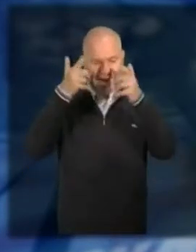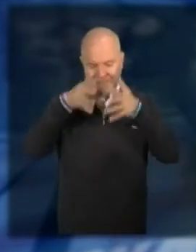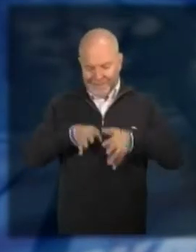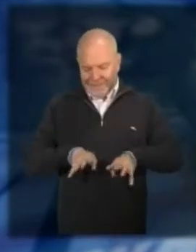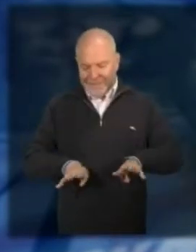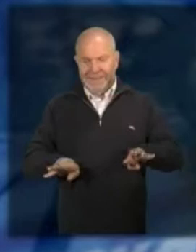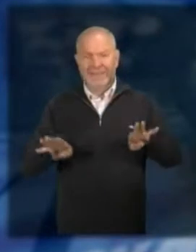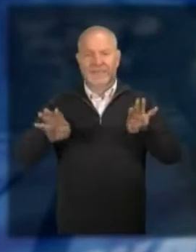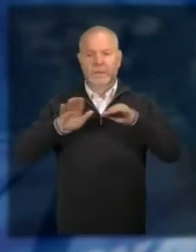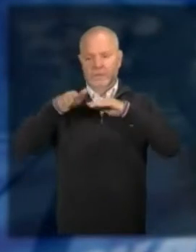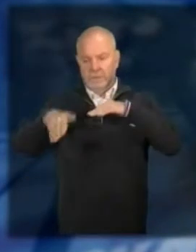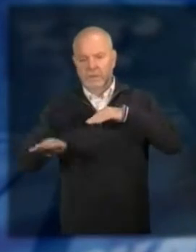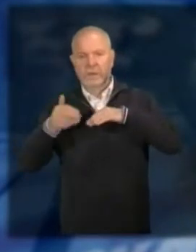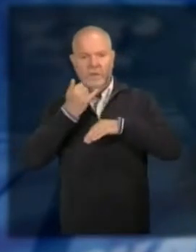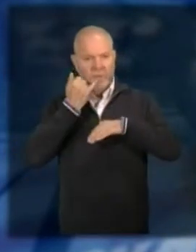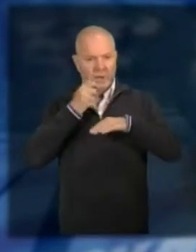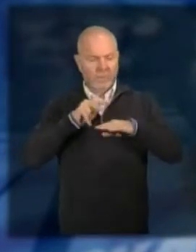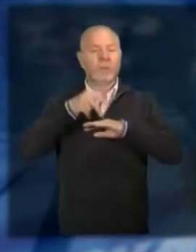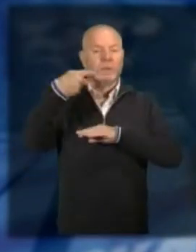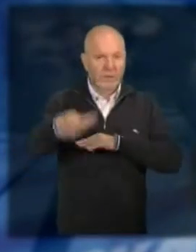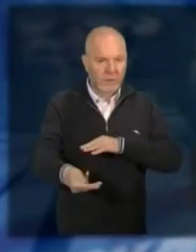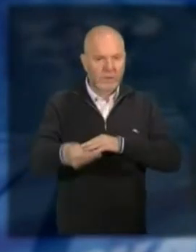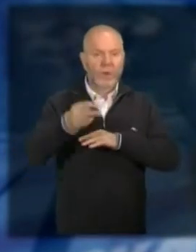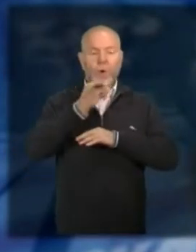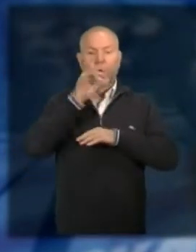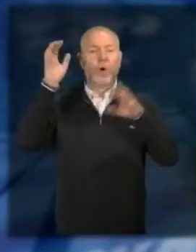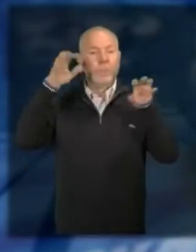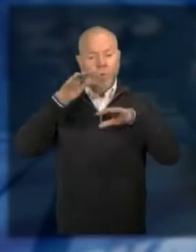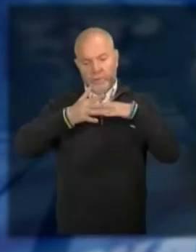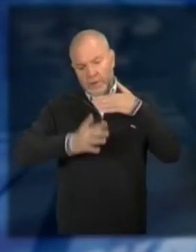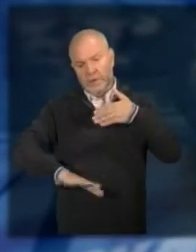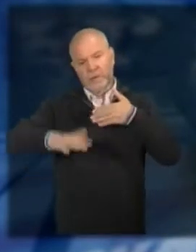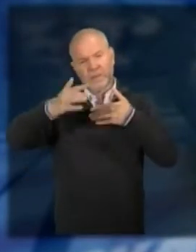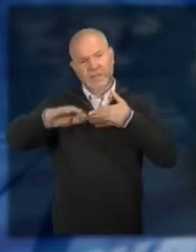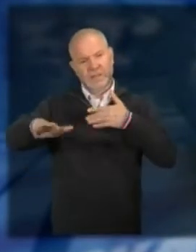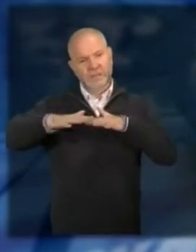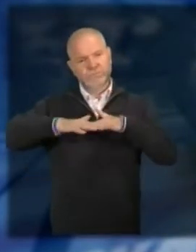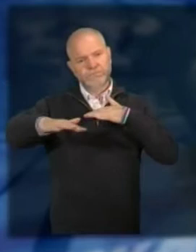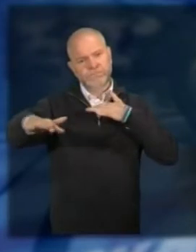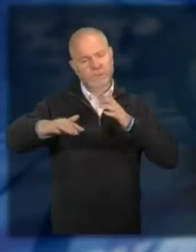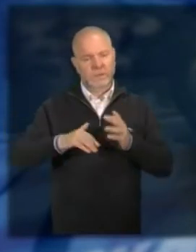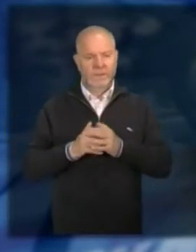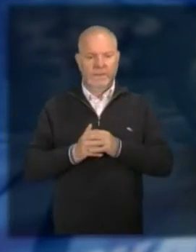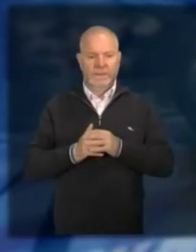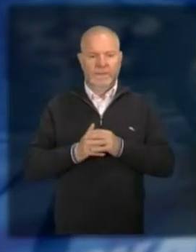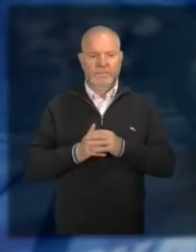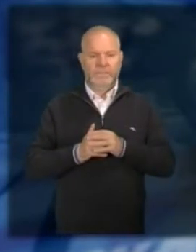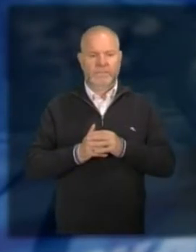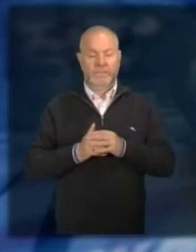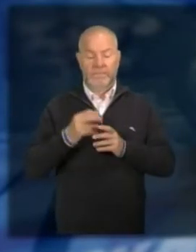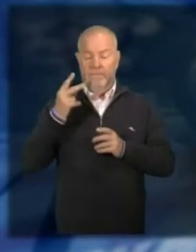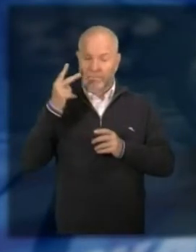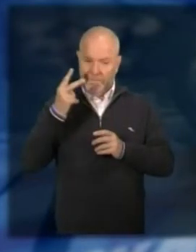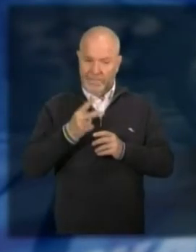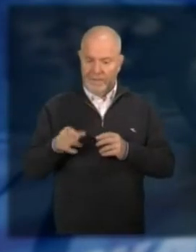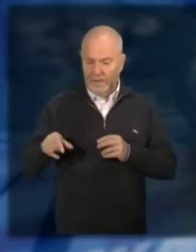avvallamenti dove era facile inciampare o trovare in occasione delle piogge grosse pozzanghere. Oltre al piano viabile, al cordolo, quest'ultimo